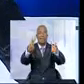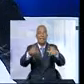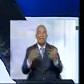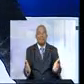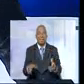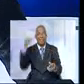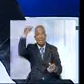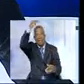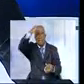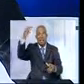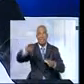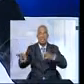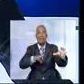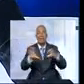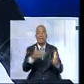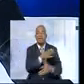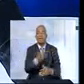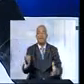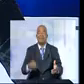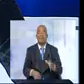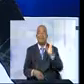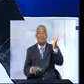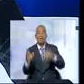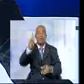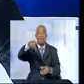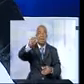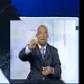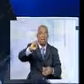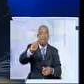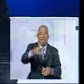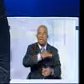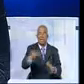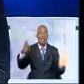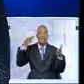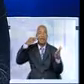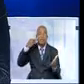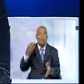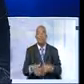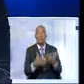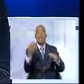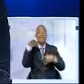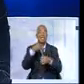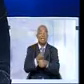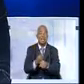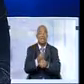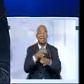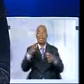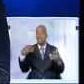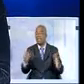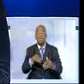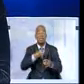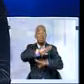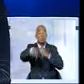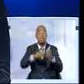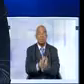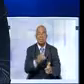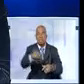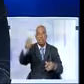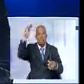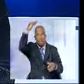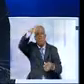à la Questab au plateau. Cette exposition de produits marocains entre dans le cadre de la coopération économique entre